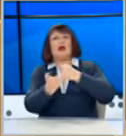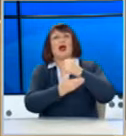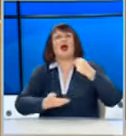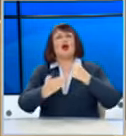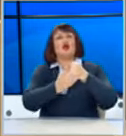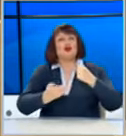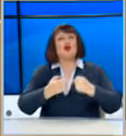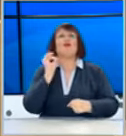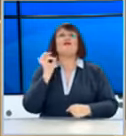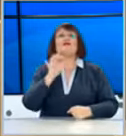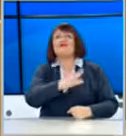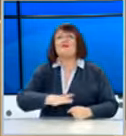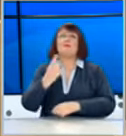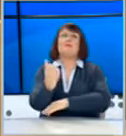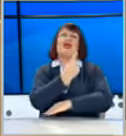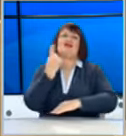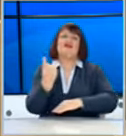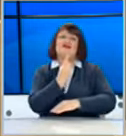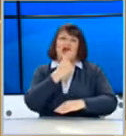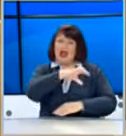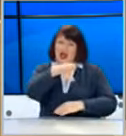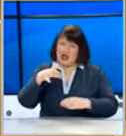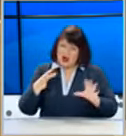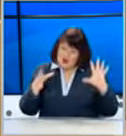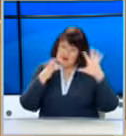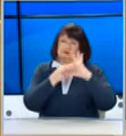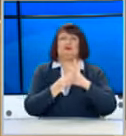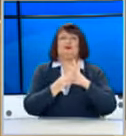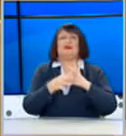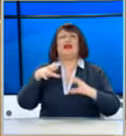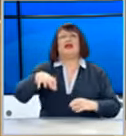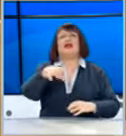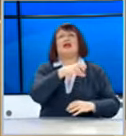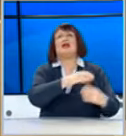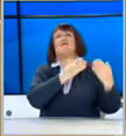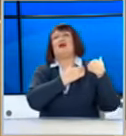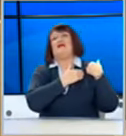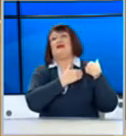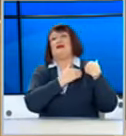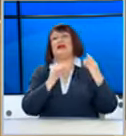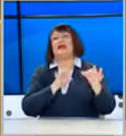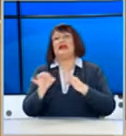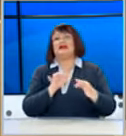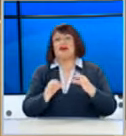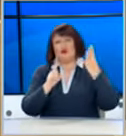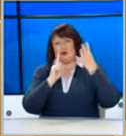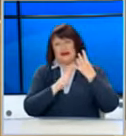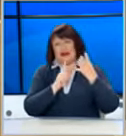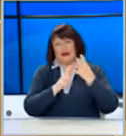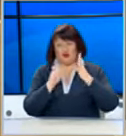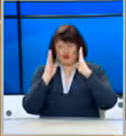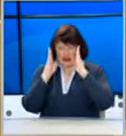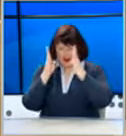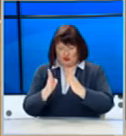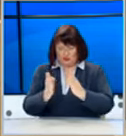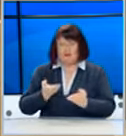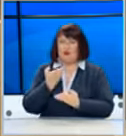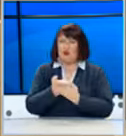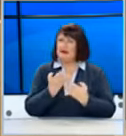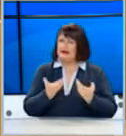τοπίου, βασισμένες σε ένα αποτελεσματικό σύστημα διακυβέρνησης. Και τέταρτος άξονας του σχεδίου μας